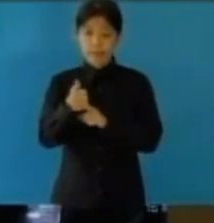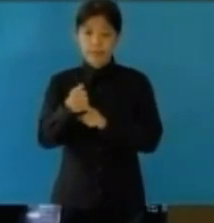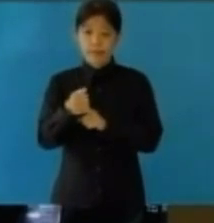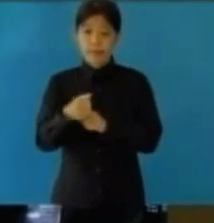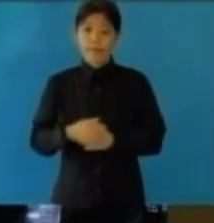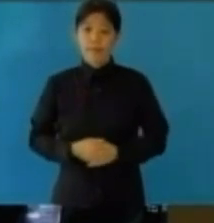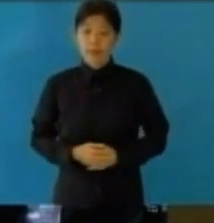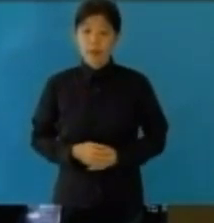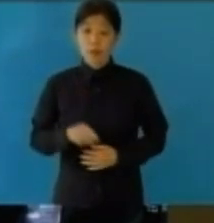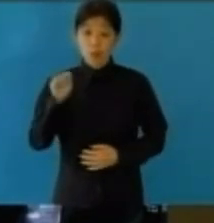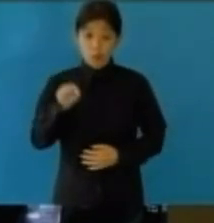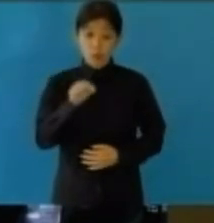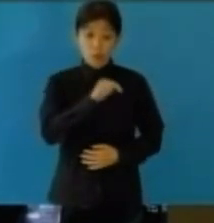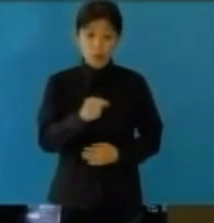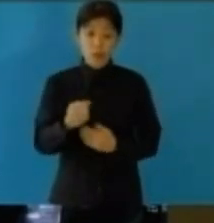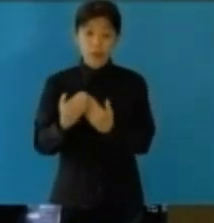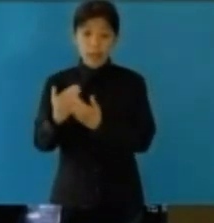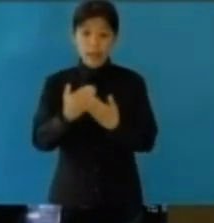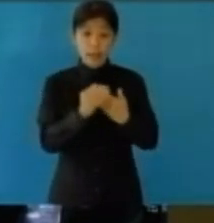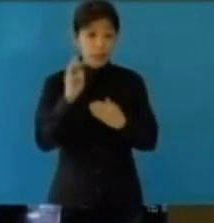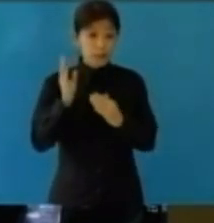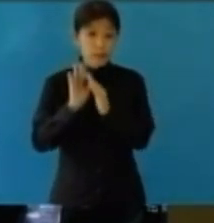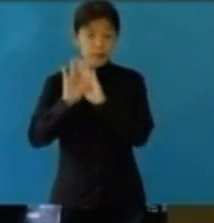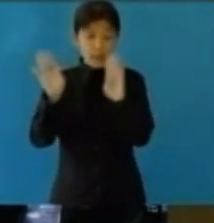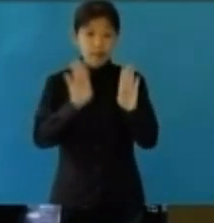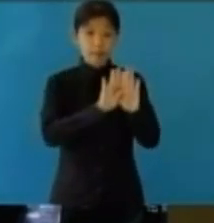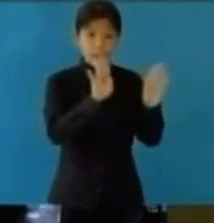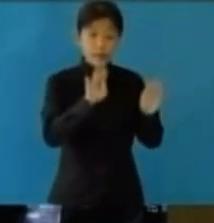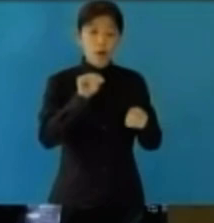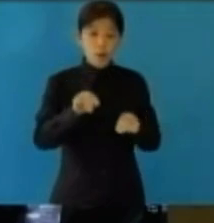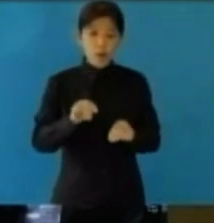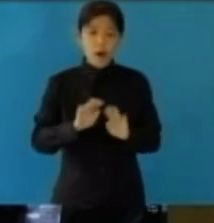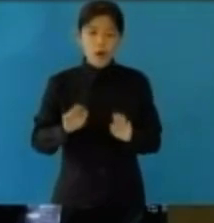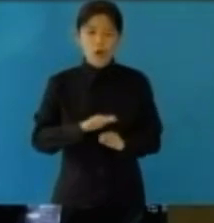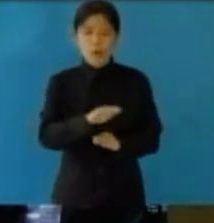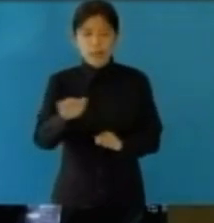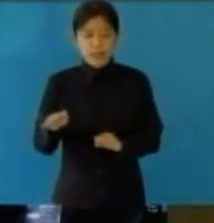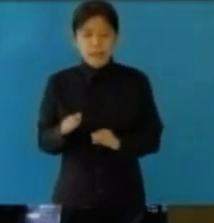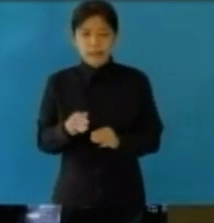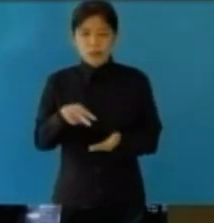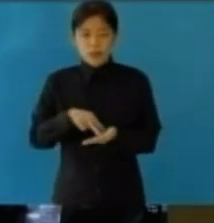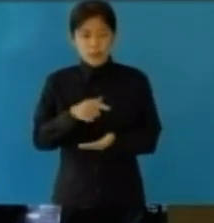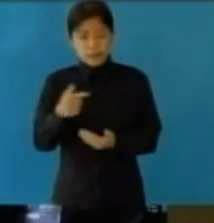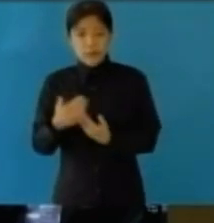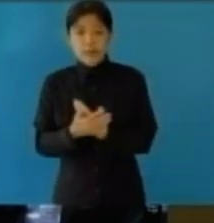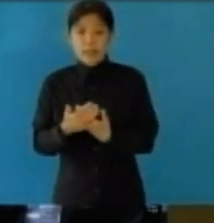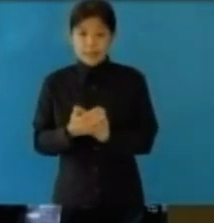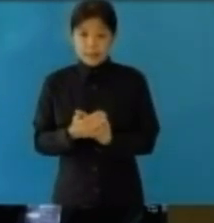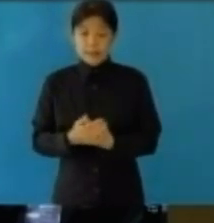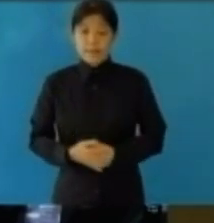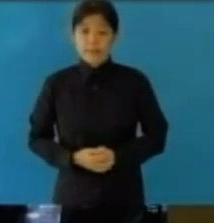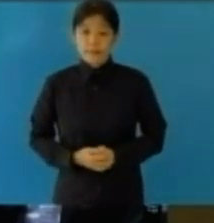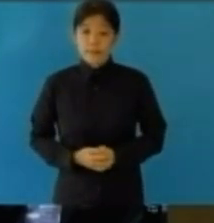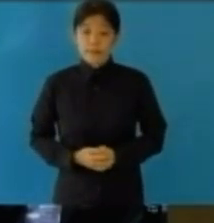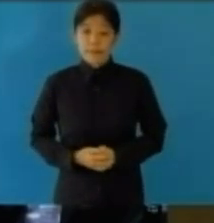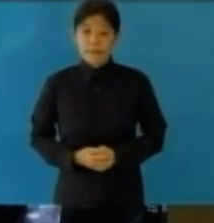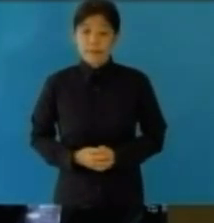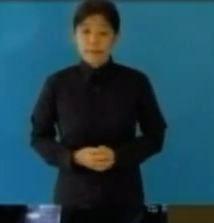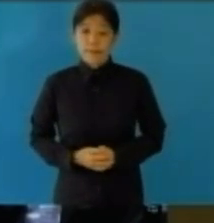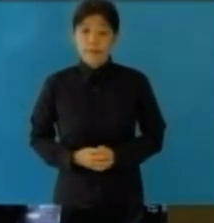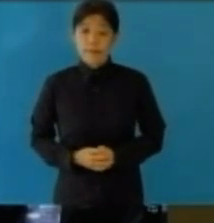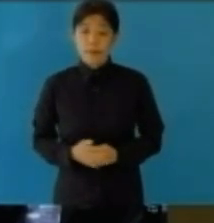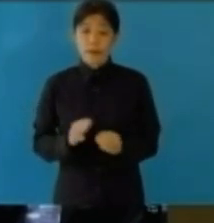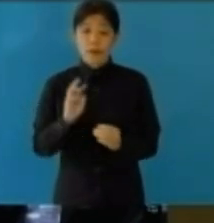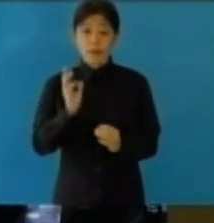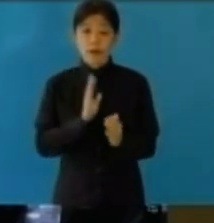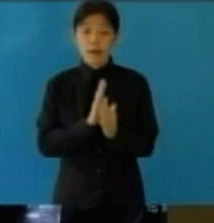大会が鹿児島で開催されることはですね、鹿児島子供たちにとって感動を得られる大事な機会だと。で、そこで端的に申し上げますけれども、県の